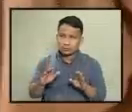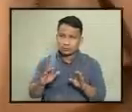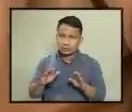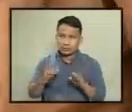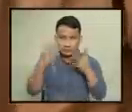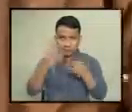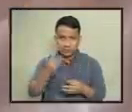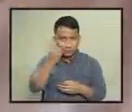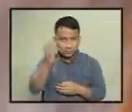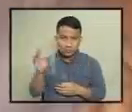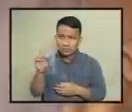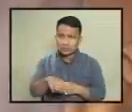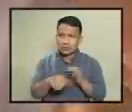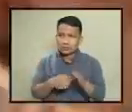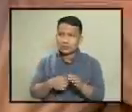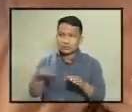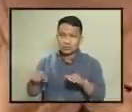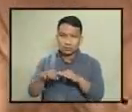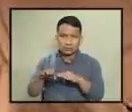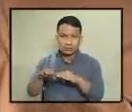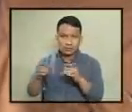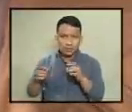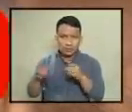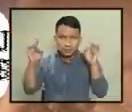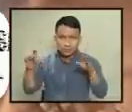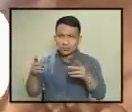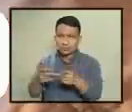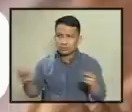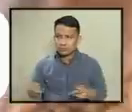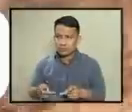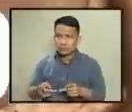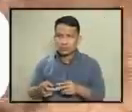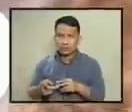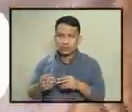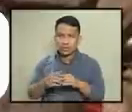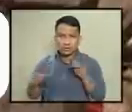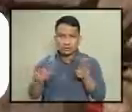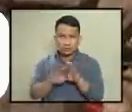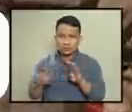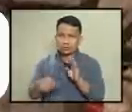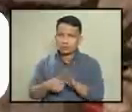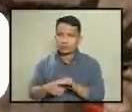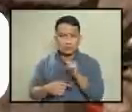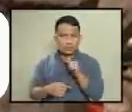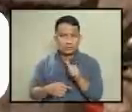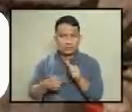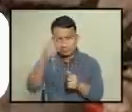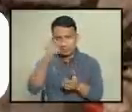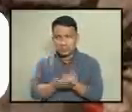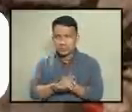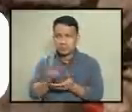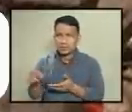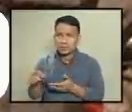umuwi kahit papasok ang kanilang bayan sa danger zone at nasa ilalim ng lockdown. Hindi raw kasi naniniwala si